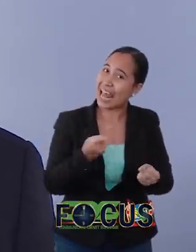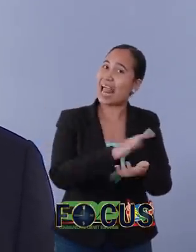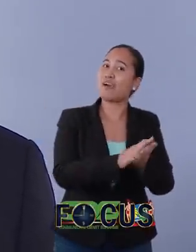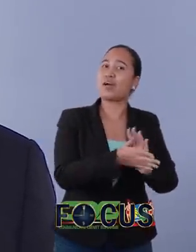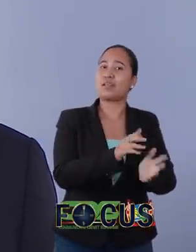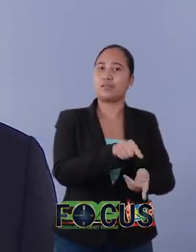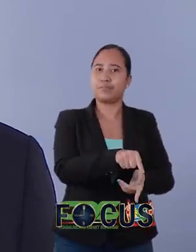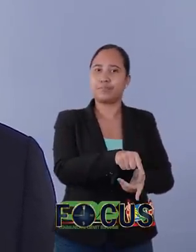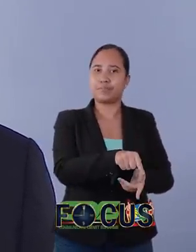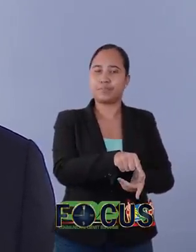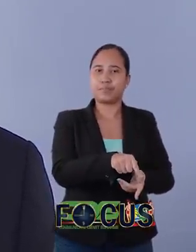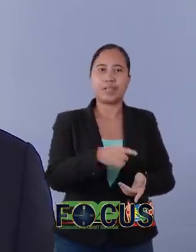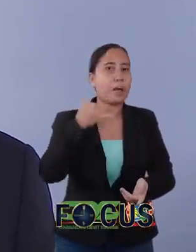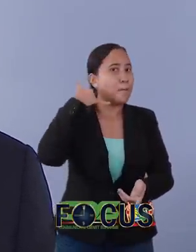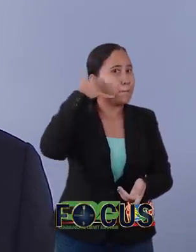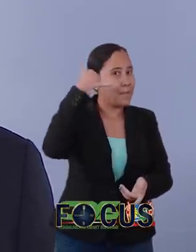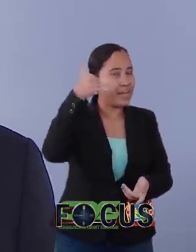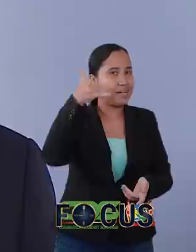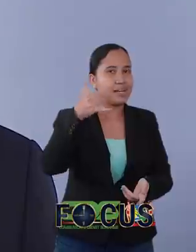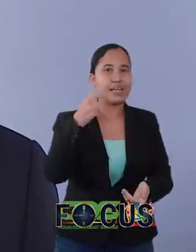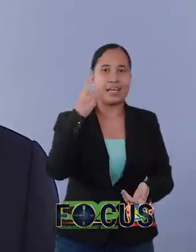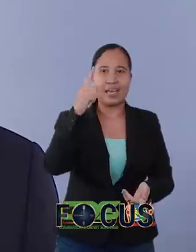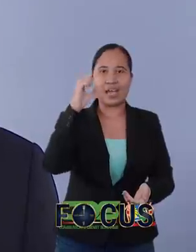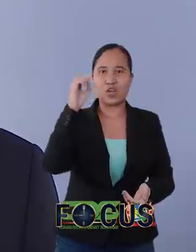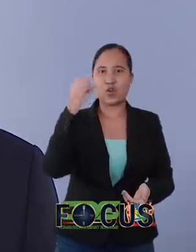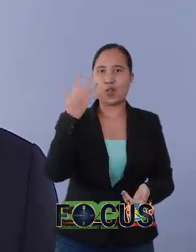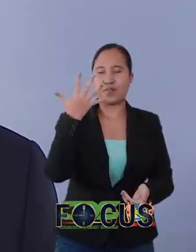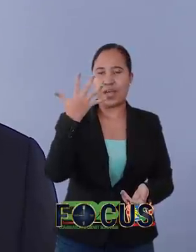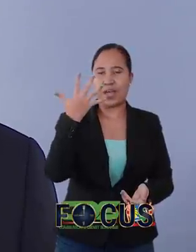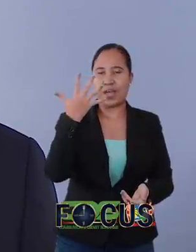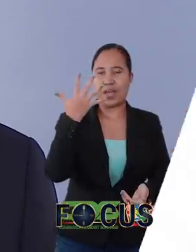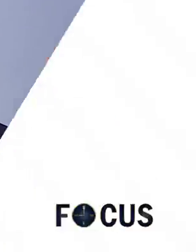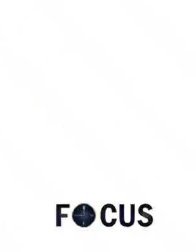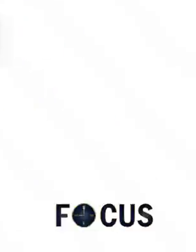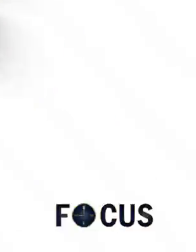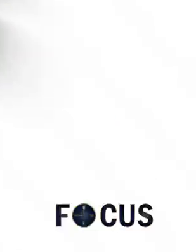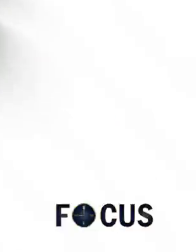Deze dienst is te bereiken op het nummer 105.